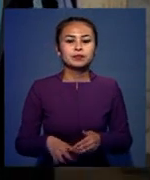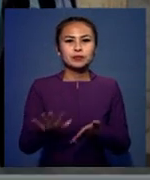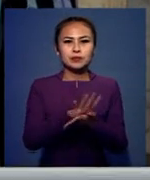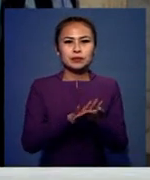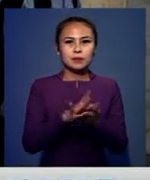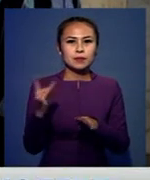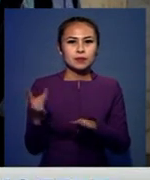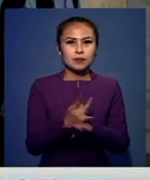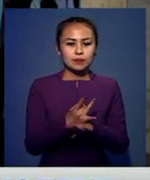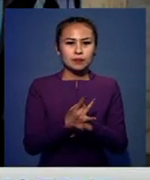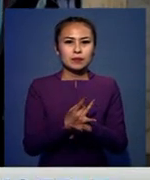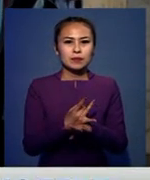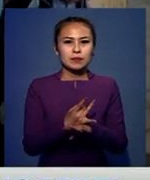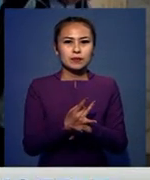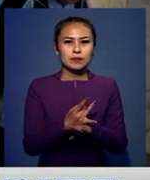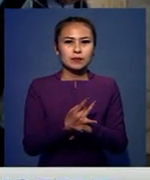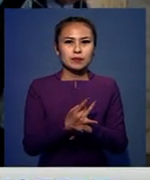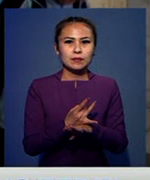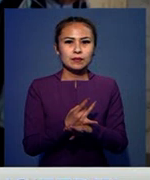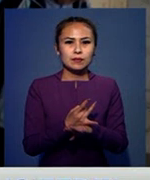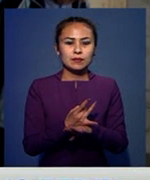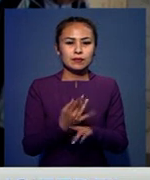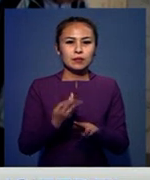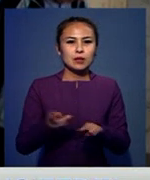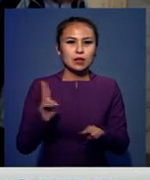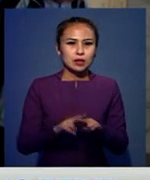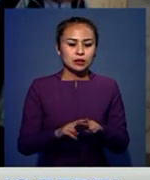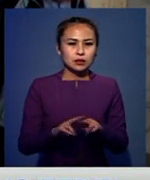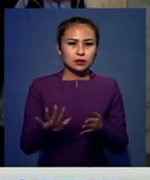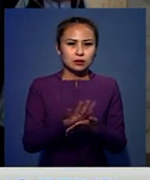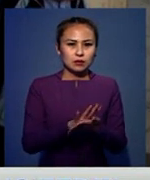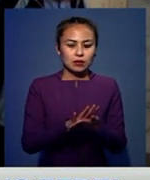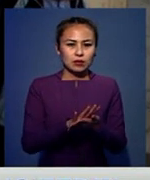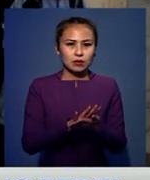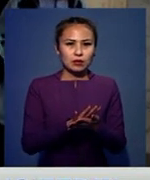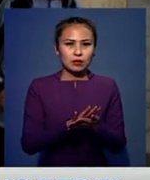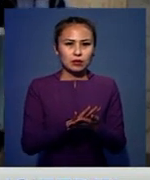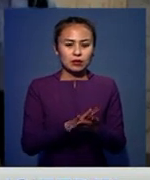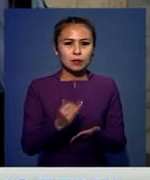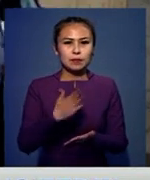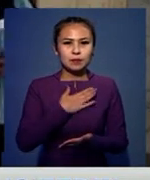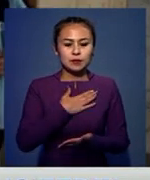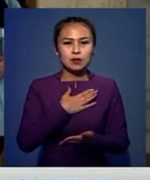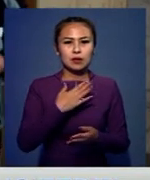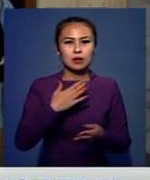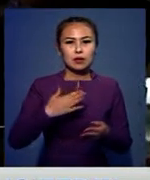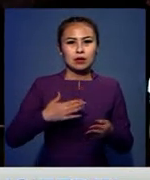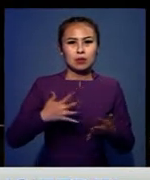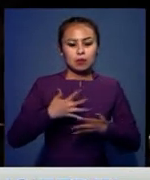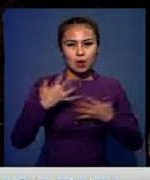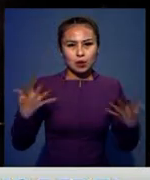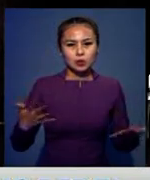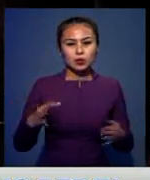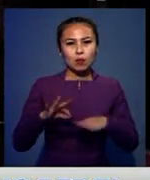алғашқа сайлаушыларда және қазір келіп отқан сайлаушылардың дені ол егде татқан адамдар мен біздің осы ағаларымыз үлкен жастағы.